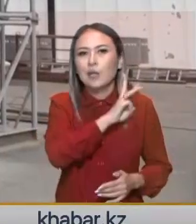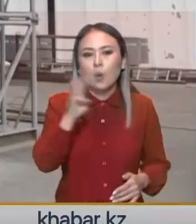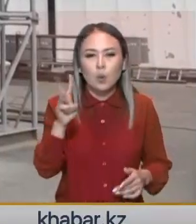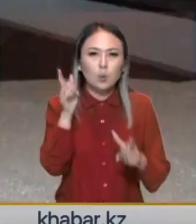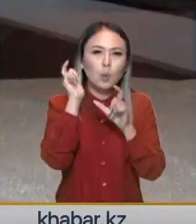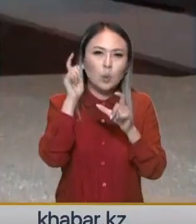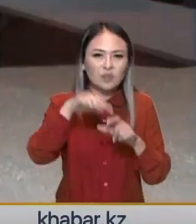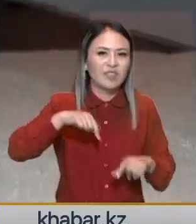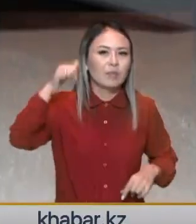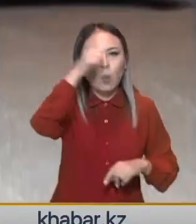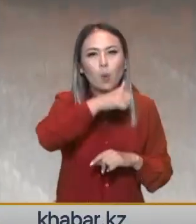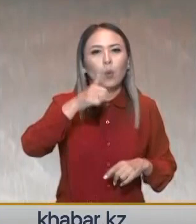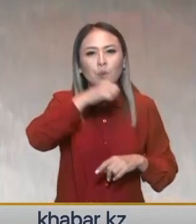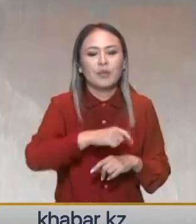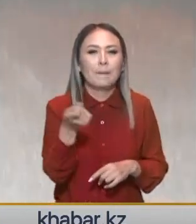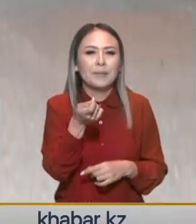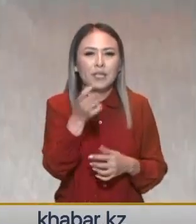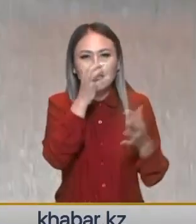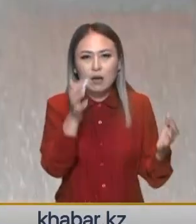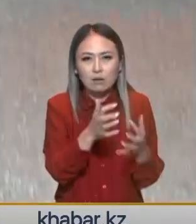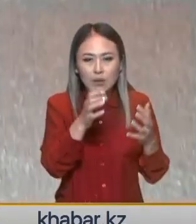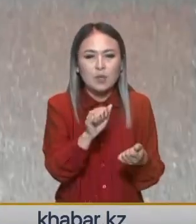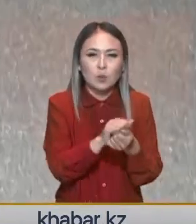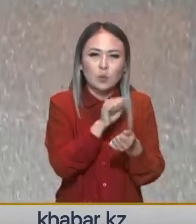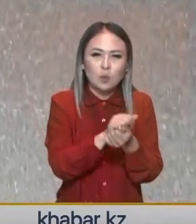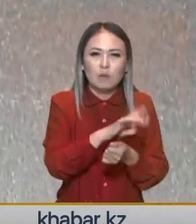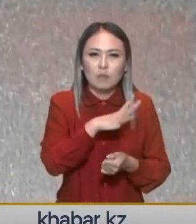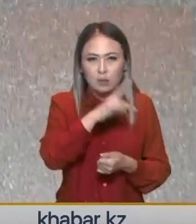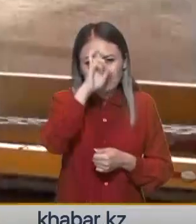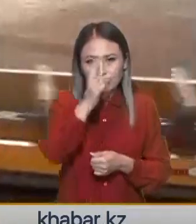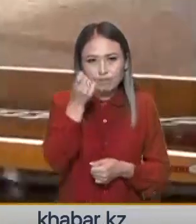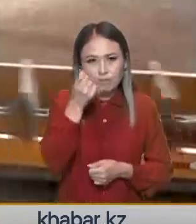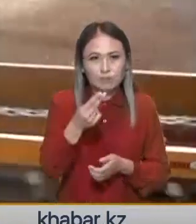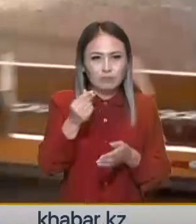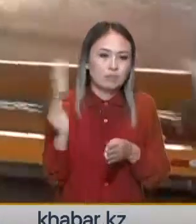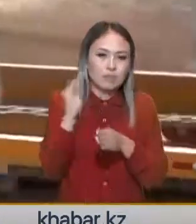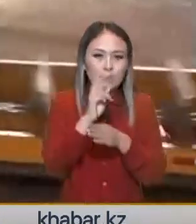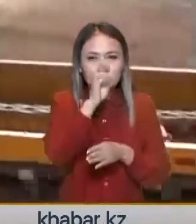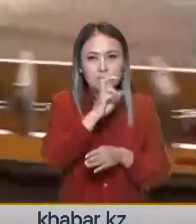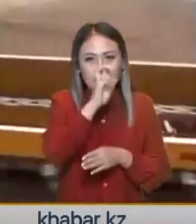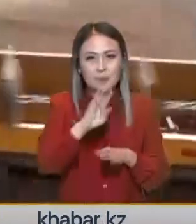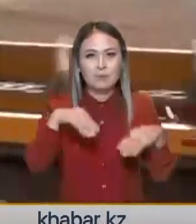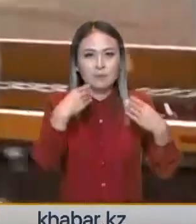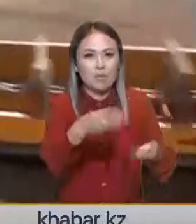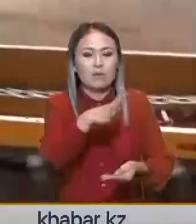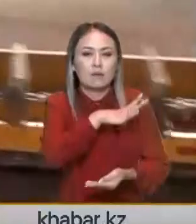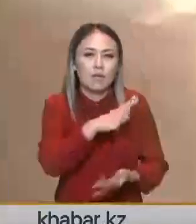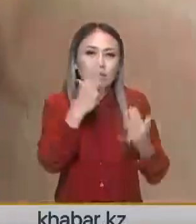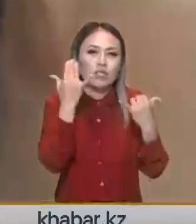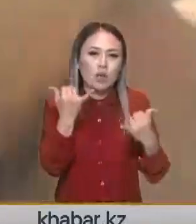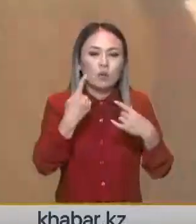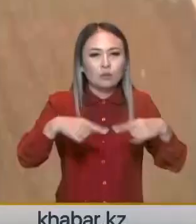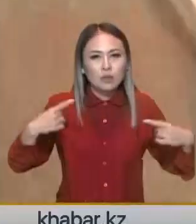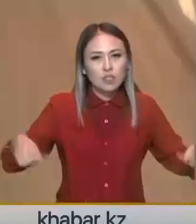асады. Биыл бұл кәсіпорындарға бидайды сақтап, кептіруге үкіметтен арзан бағамен қосымша жанар жағармай бөлінді. Одан бөлек